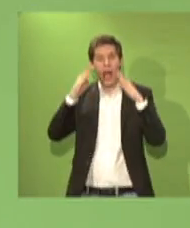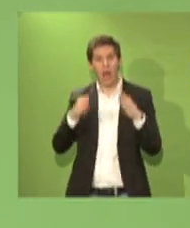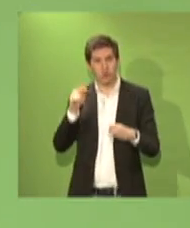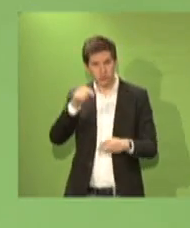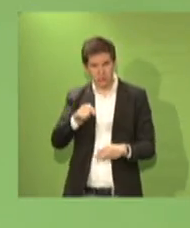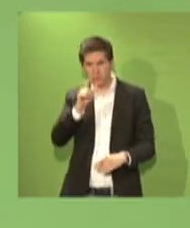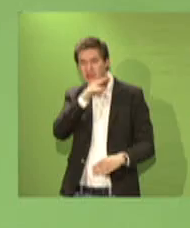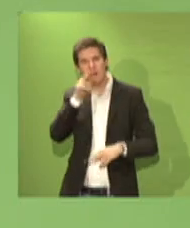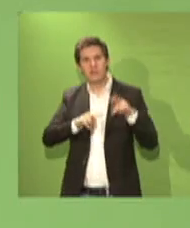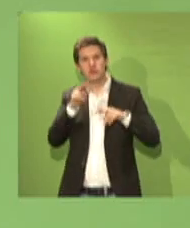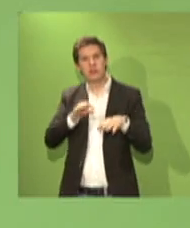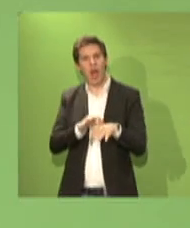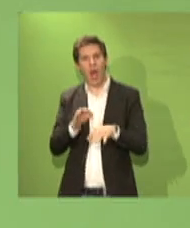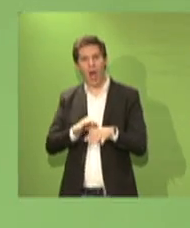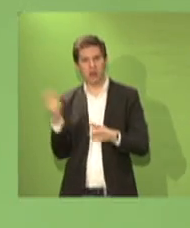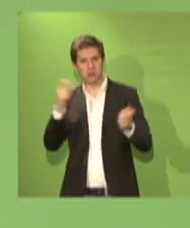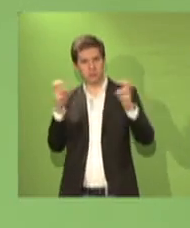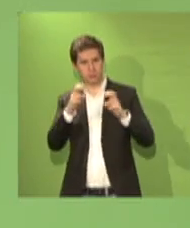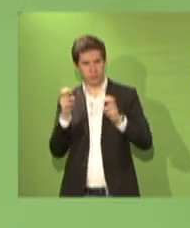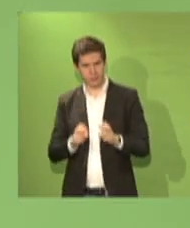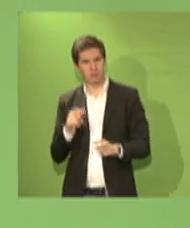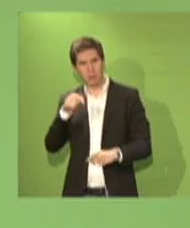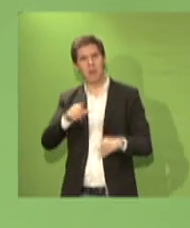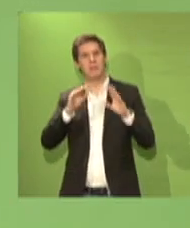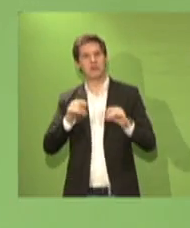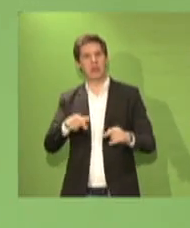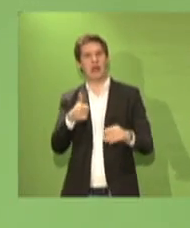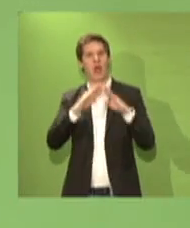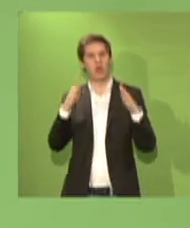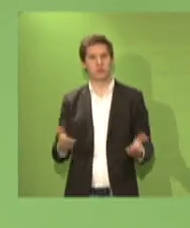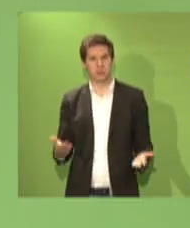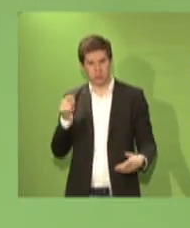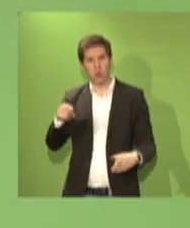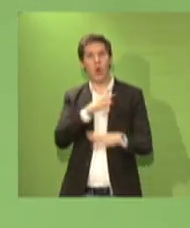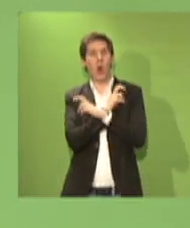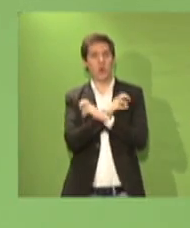Ärzten in der Woche immer wieder, also Fachärzten, genutzt werden. Solche Konzepte sieht man in